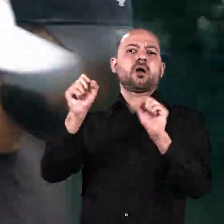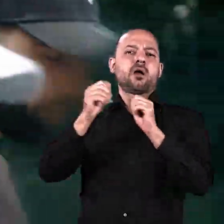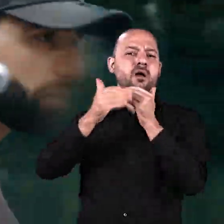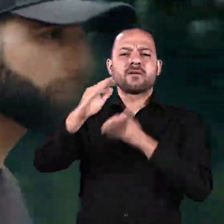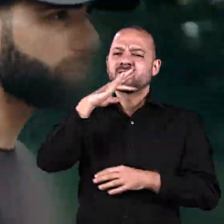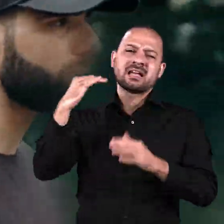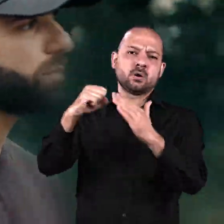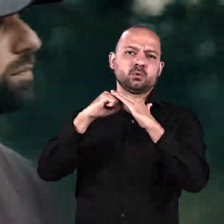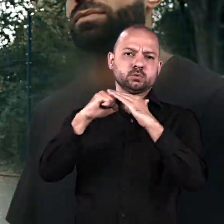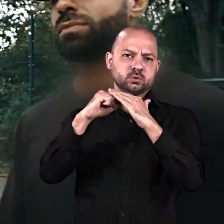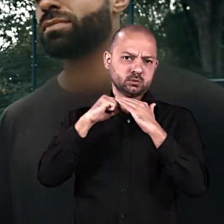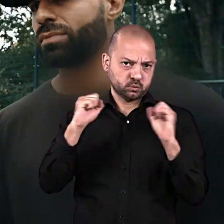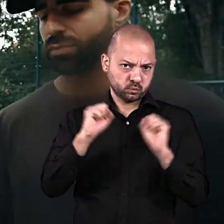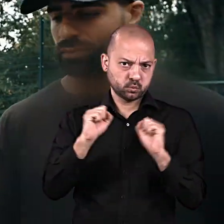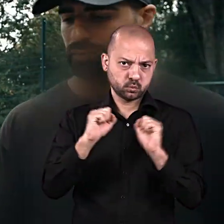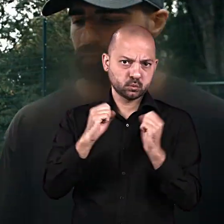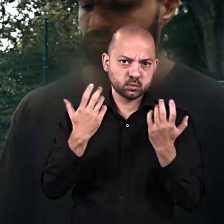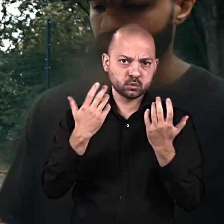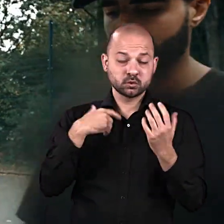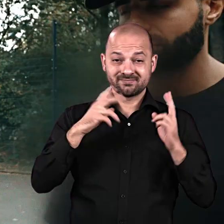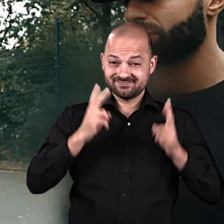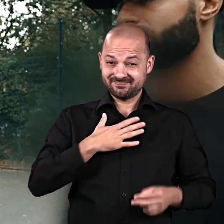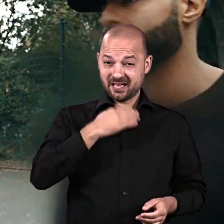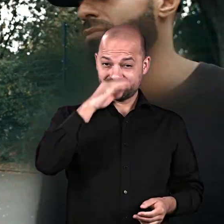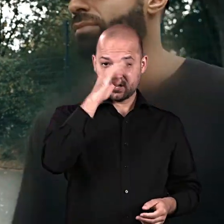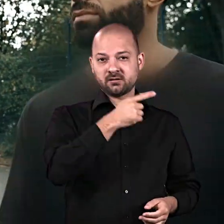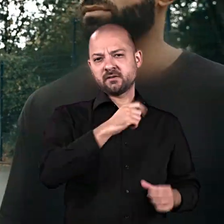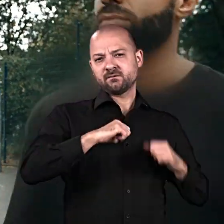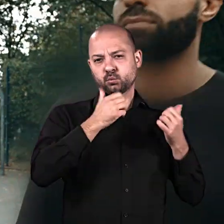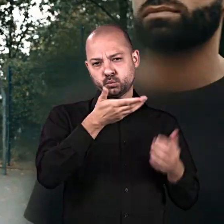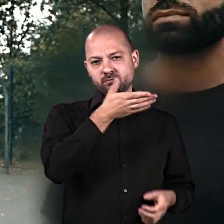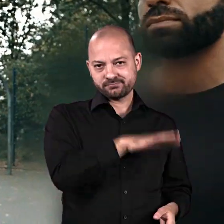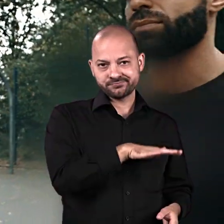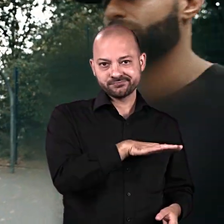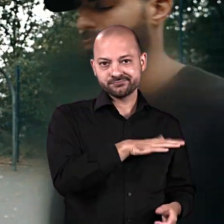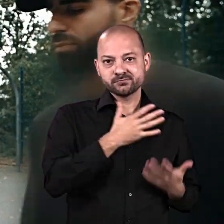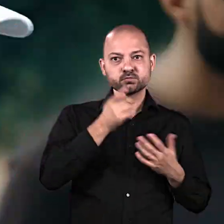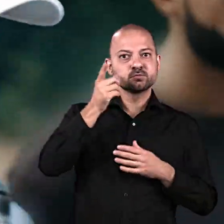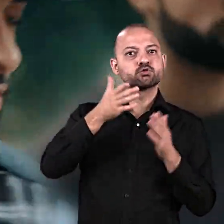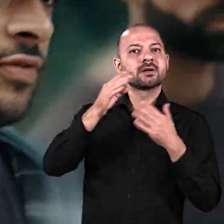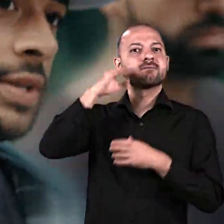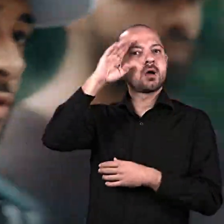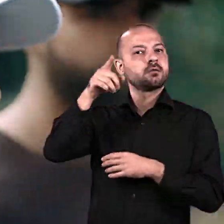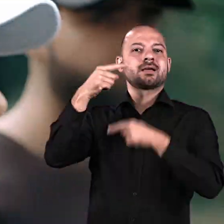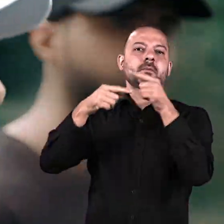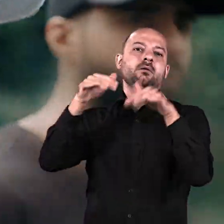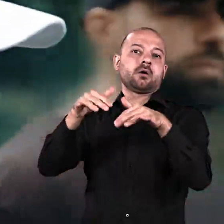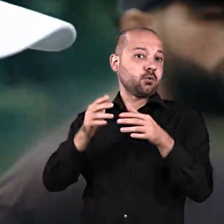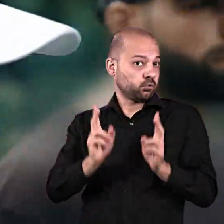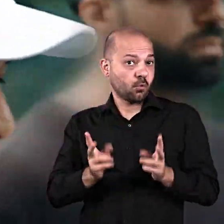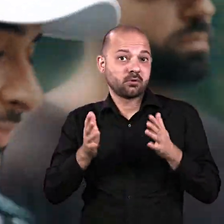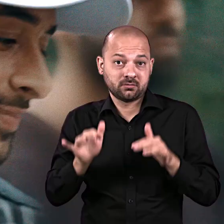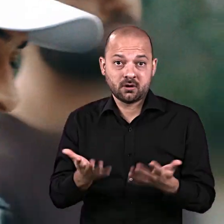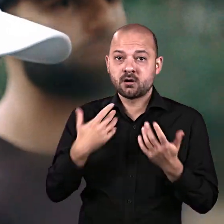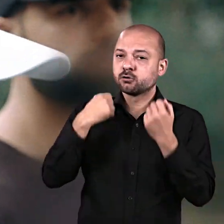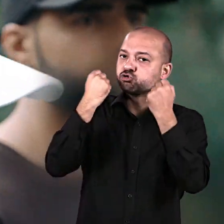wo sie dann aber auch meinen Stiefvater kennengelernt hat, der mir da auch viel geholfen hat, weil mein Vater sehr früh verstorben ist. Mein Stiefvater ist immer noch da und